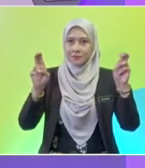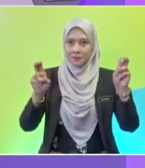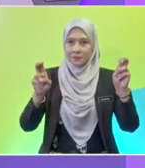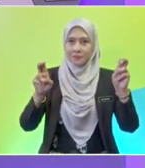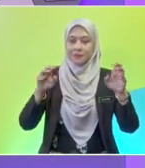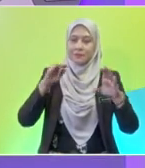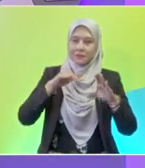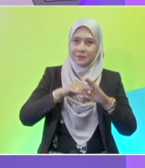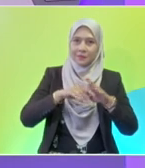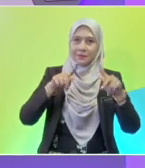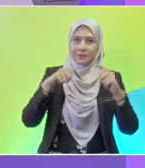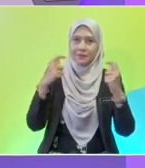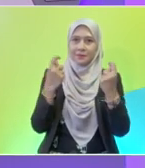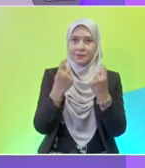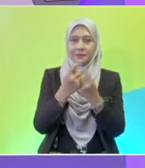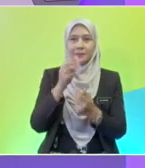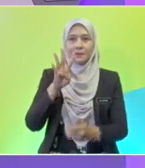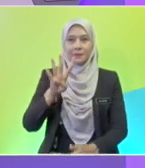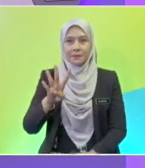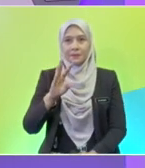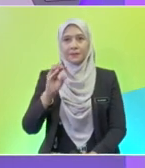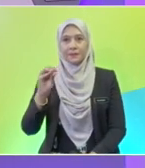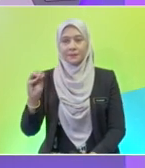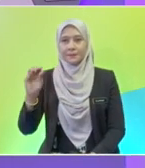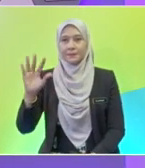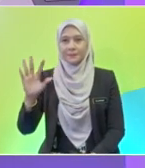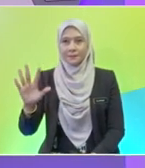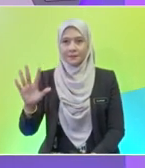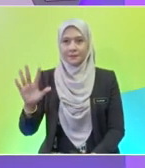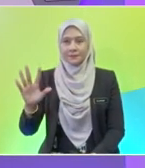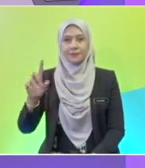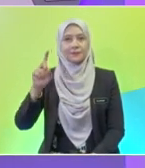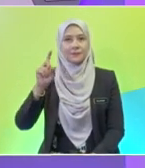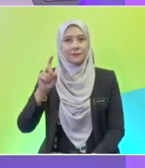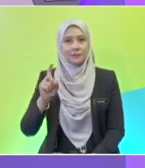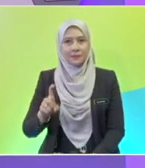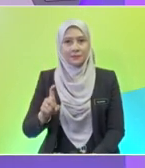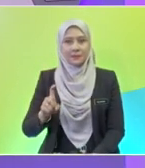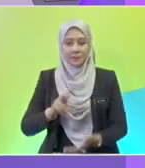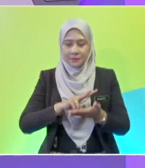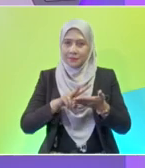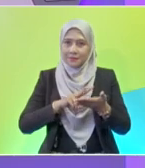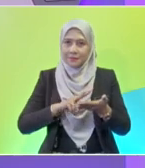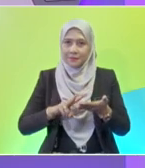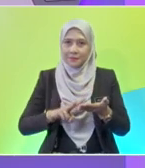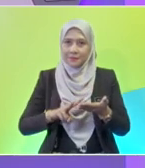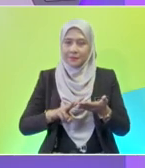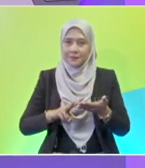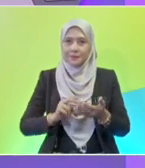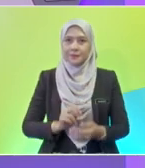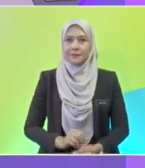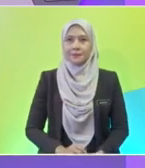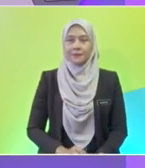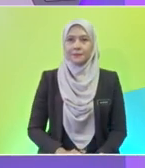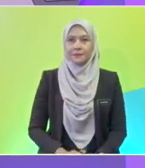dan juga kita ada tajuk-tajuk dalam tingkatan 5 jadi coba baca coba baca dan